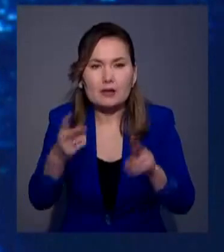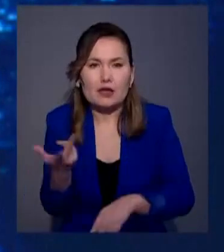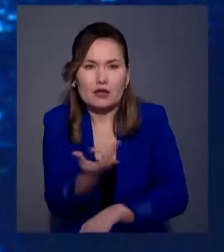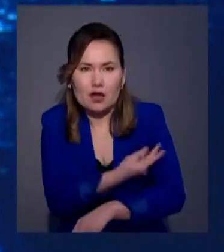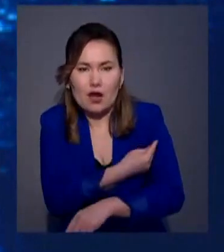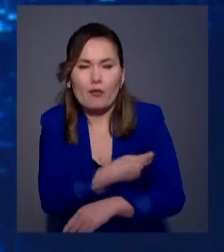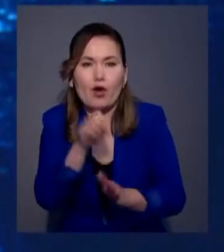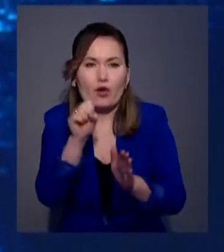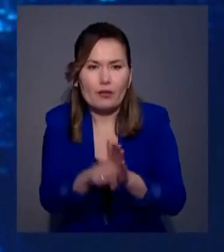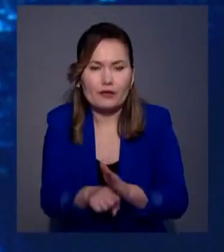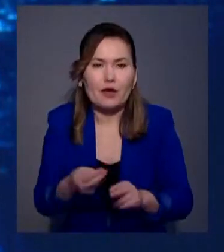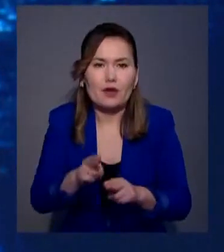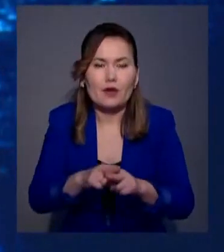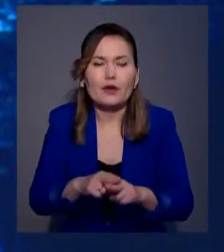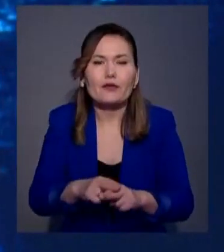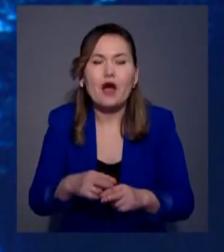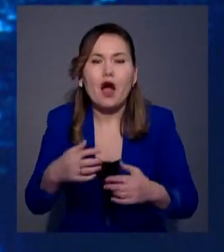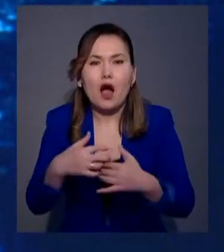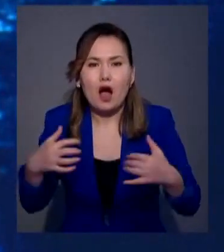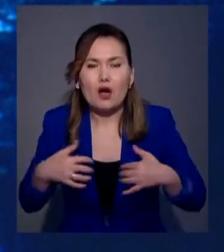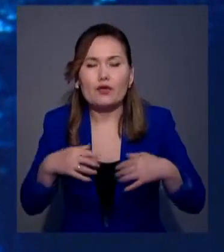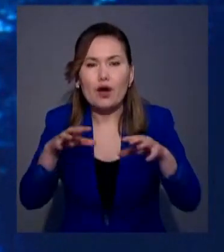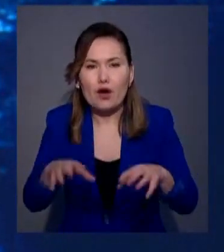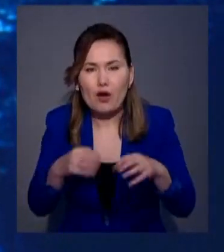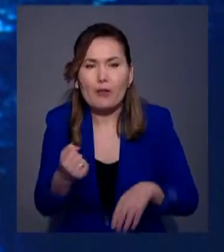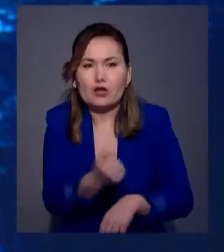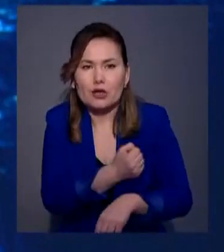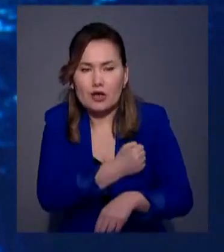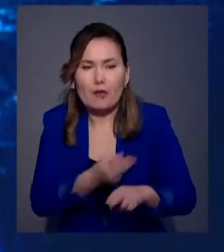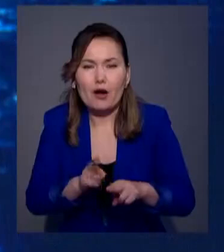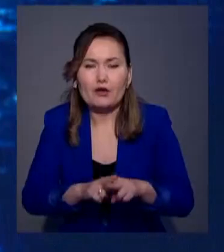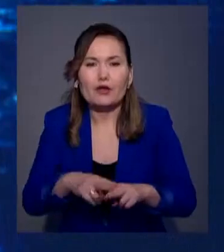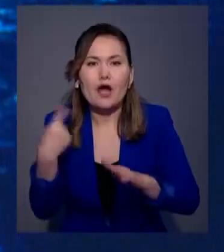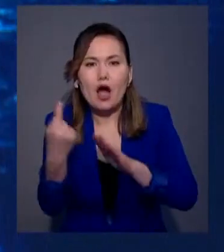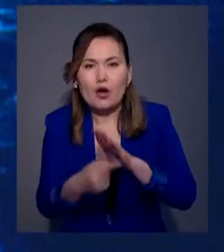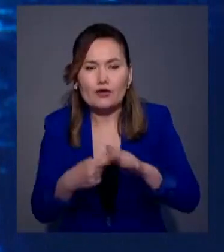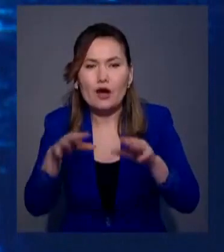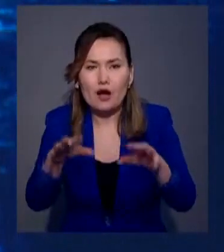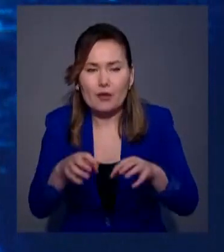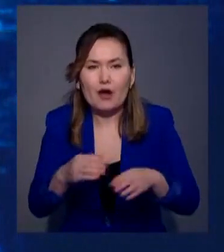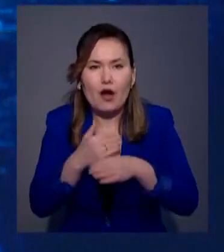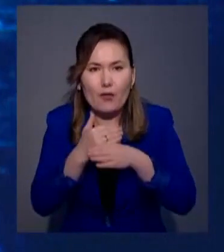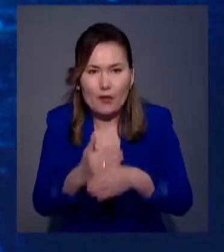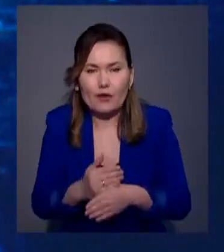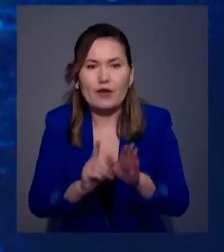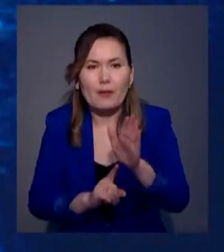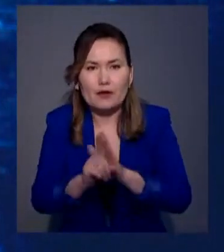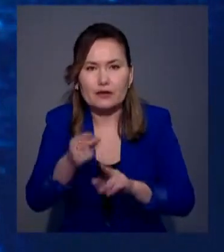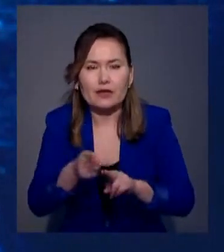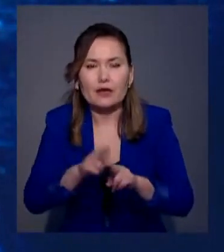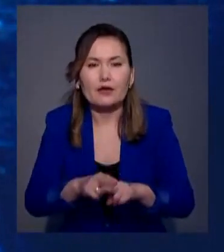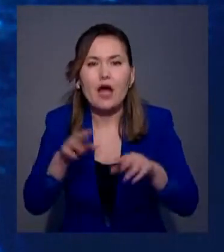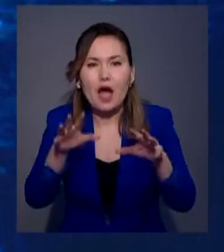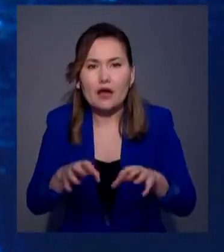салынады. Әлгі ақпаратты естіп, хайуанға жаны ашыған Сергей Снегирев иесіз саққұлақтарды қамқорлығына алыпты. Және